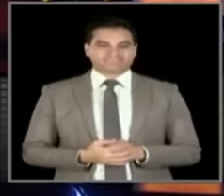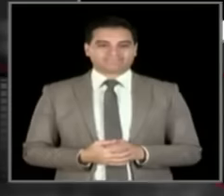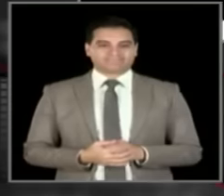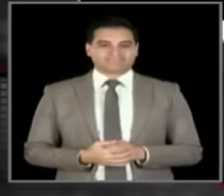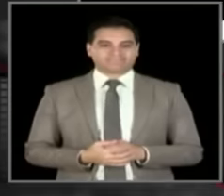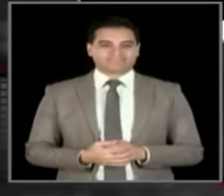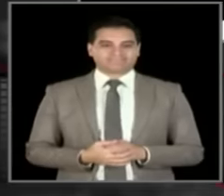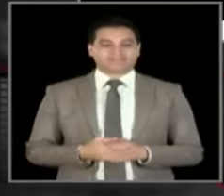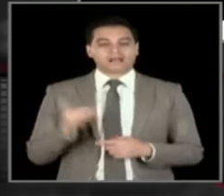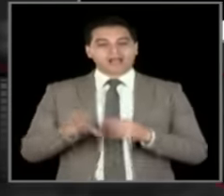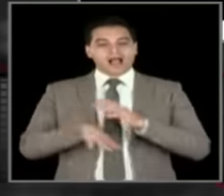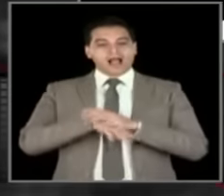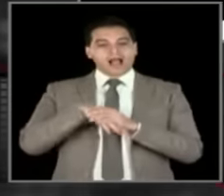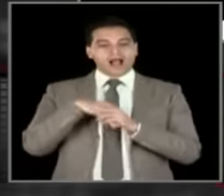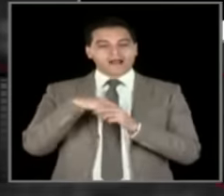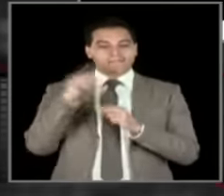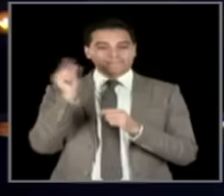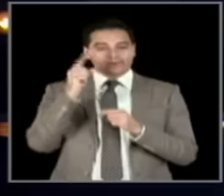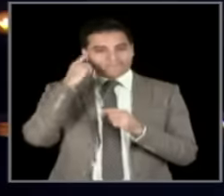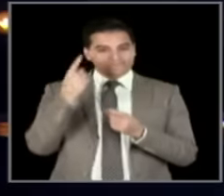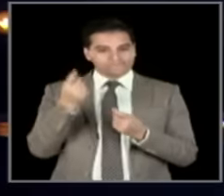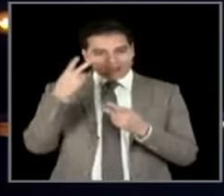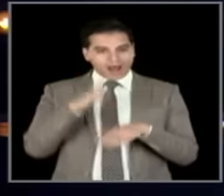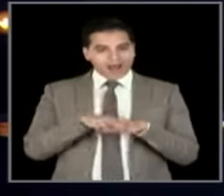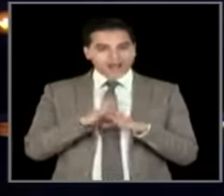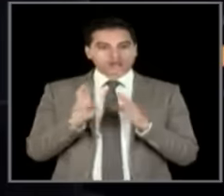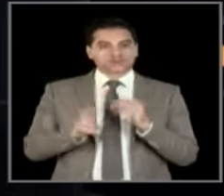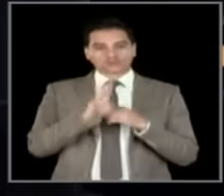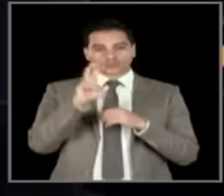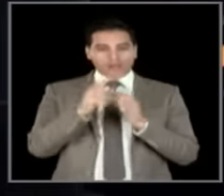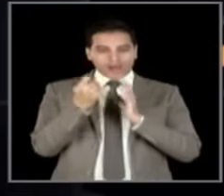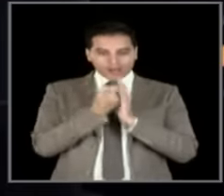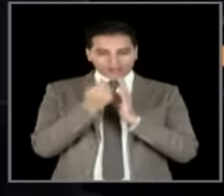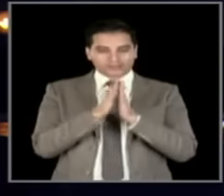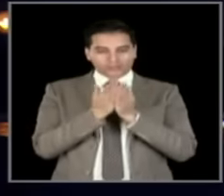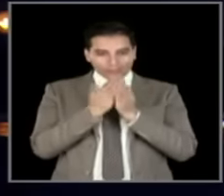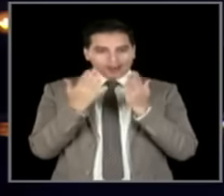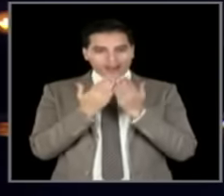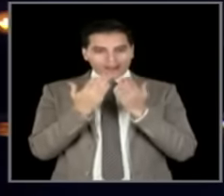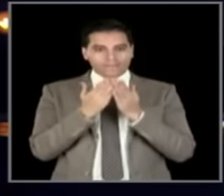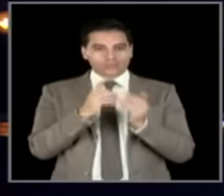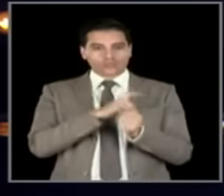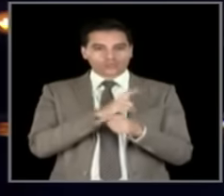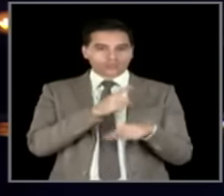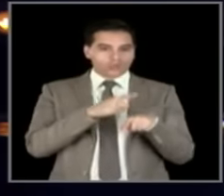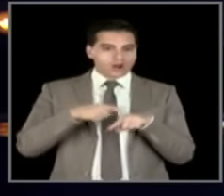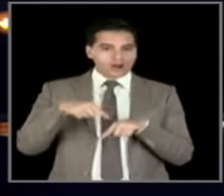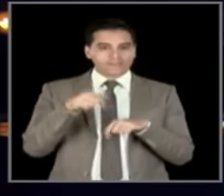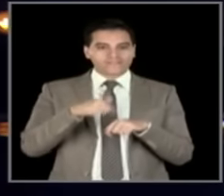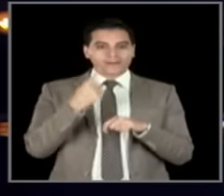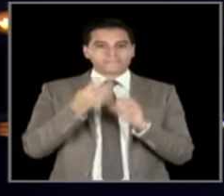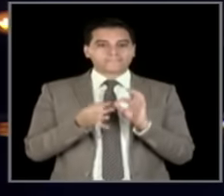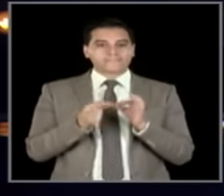قدموا تطبيق مهمته طرح أسئلة الواجب للطلاب والإجابة عليها. وصل